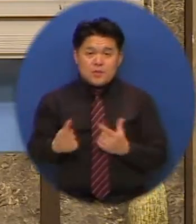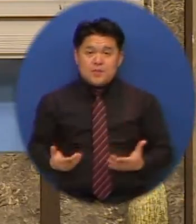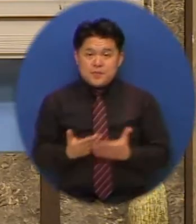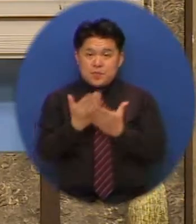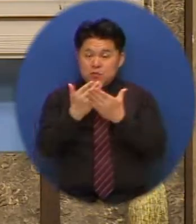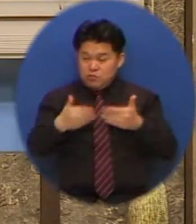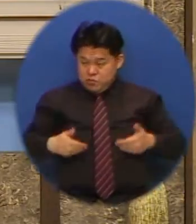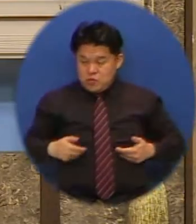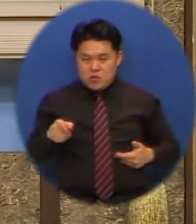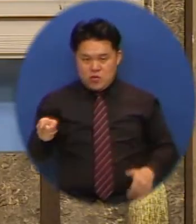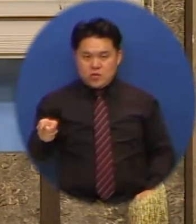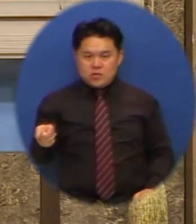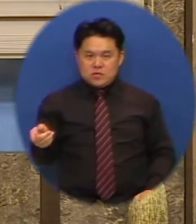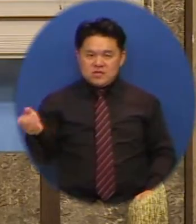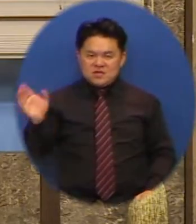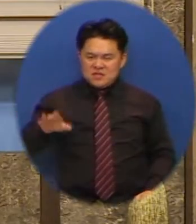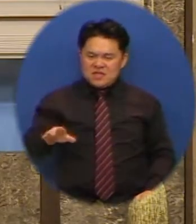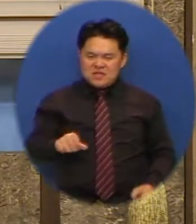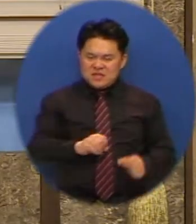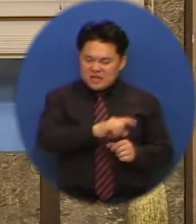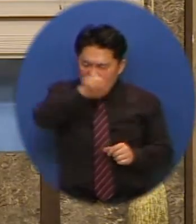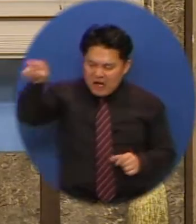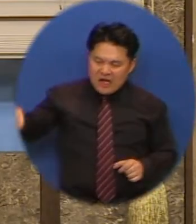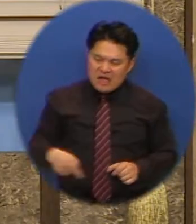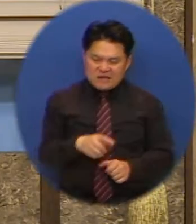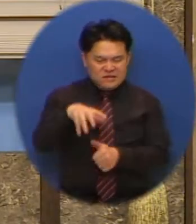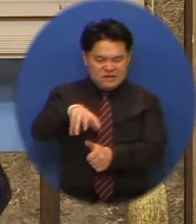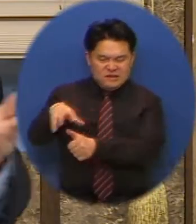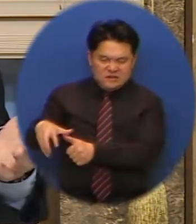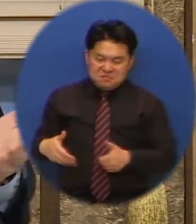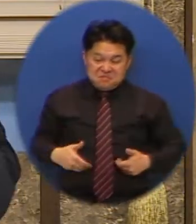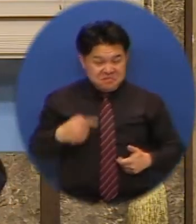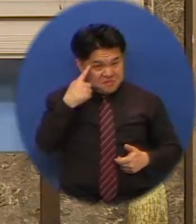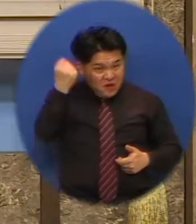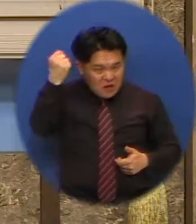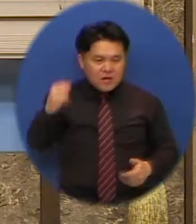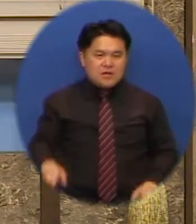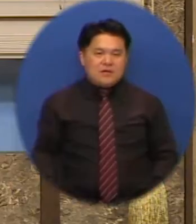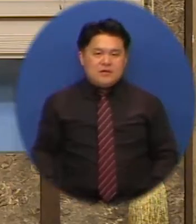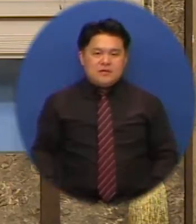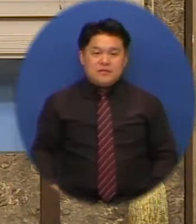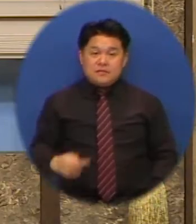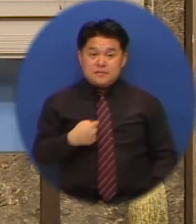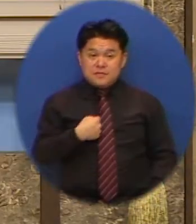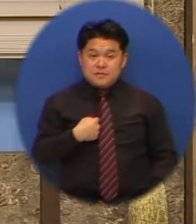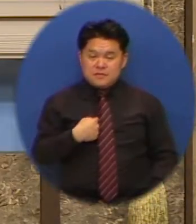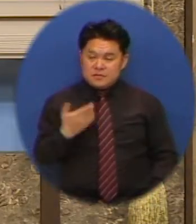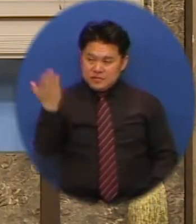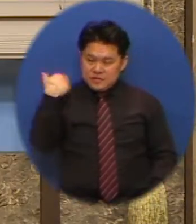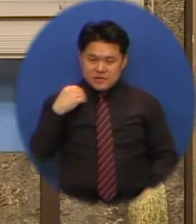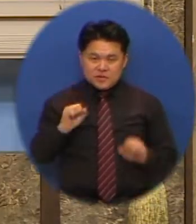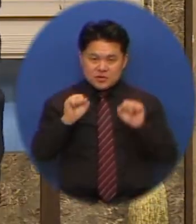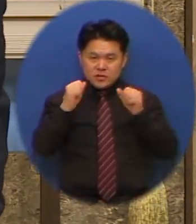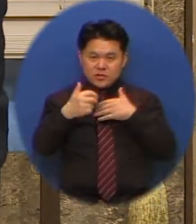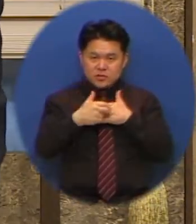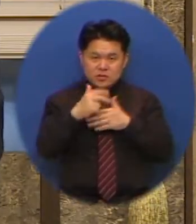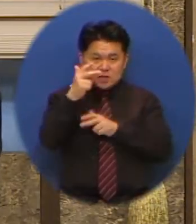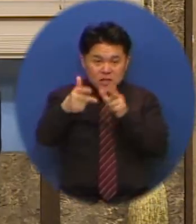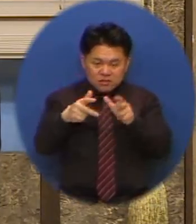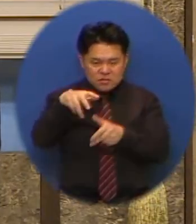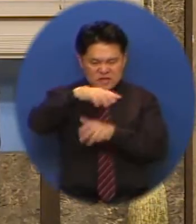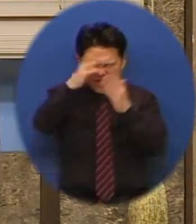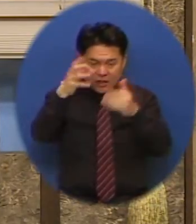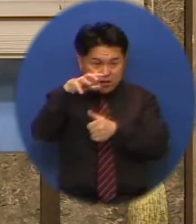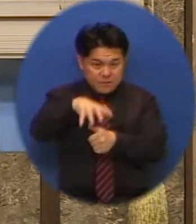네. 이거를 전부 다 규제 대상으로 보는 거예요. 네. 제가 있을 때는 이제 보건 산업도 네. 완전히 규제